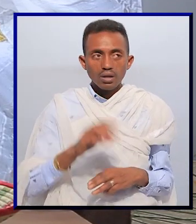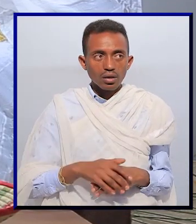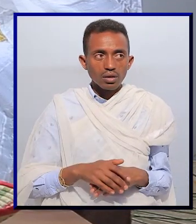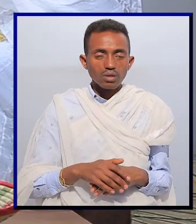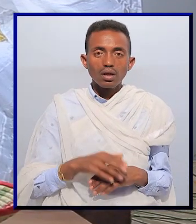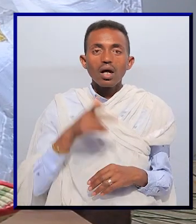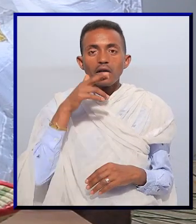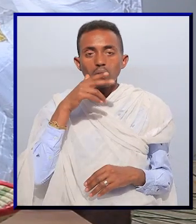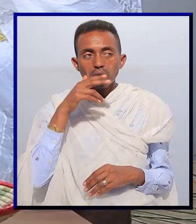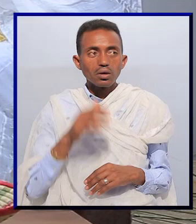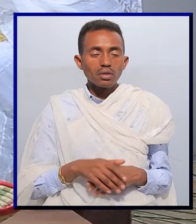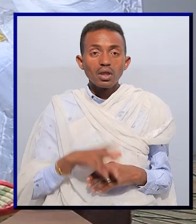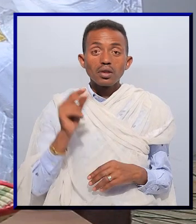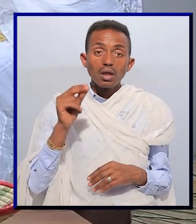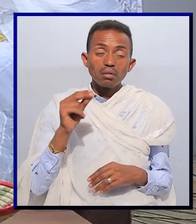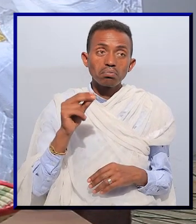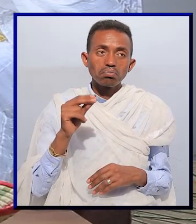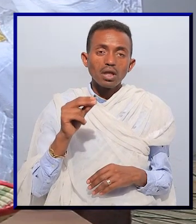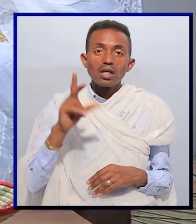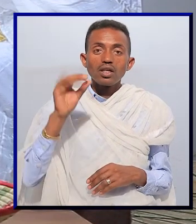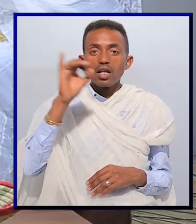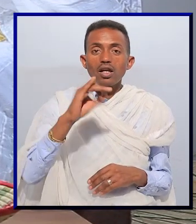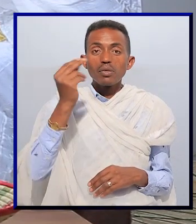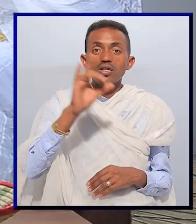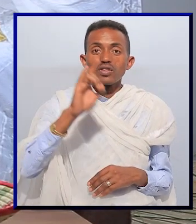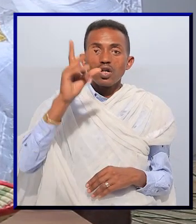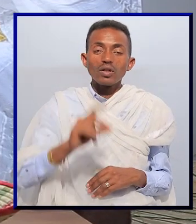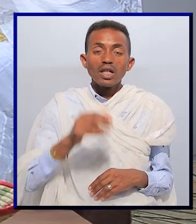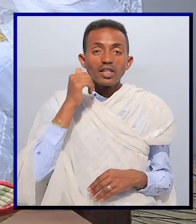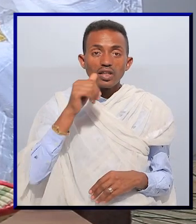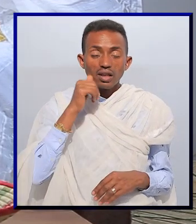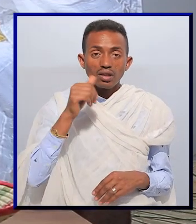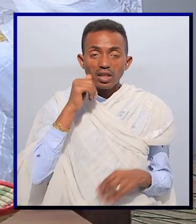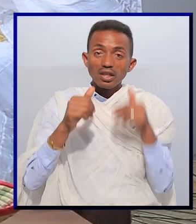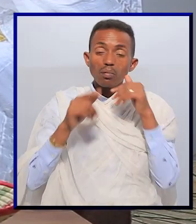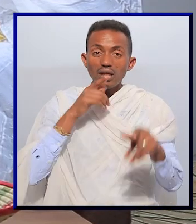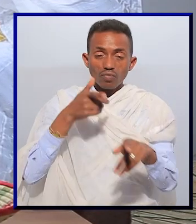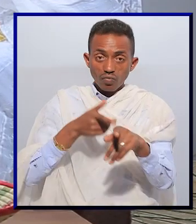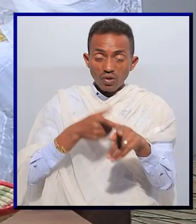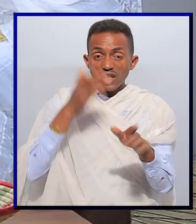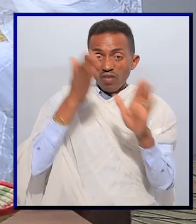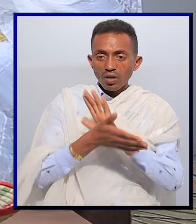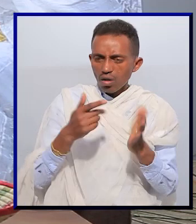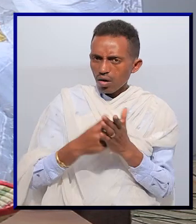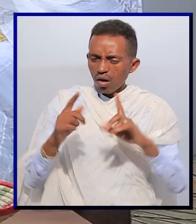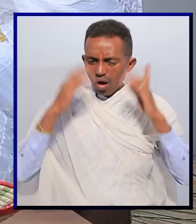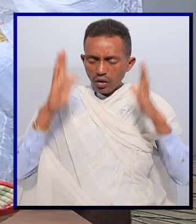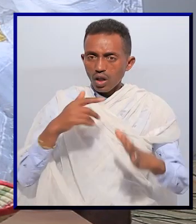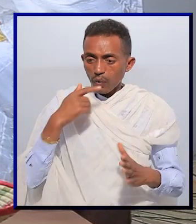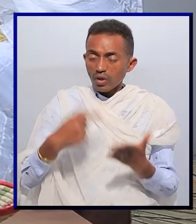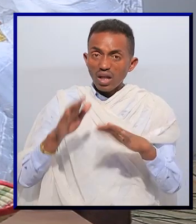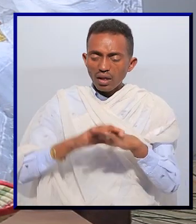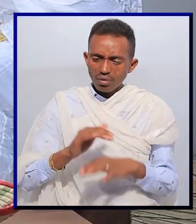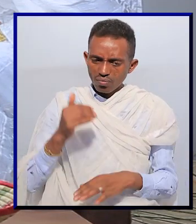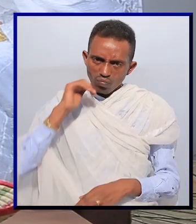ሁለት እህቶች የሌዝቢያን ወይም ደግሞ የሴት ግብረ ሰዶማዊነትን ድርጊት ሲፈጽሙ ከታየ ይሄ ነውር ነው ብሎ